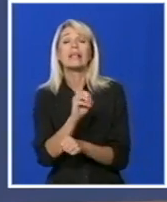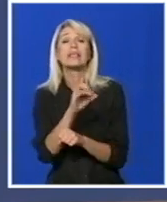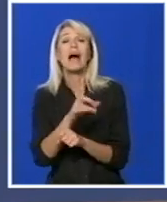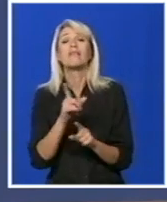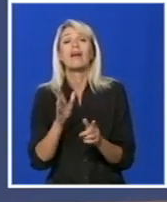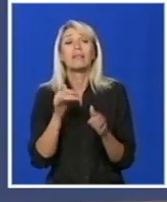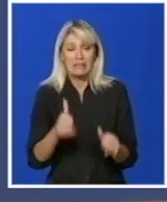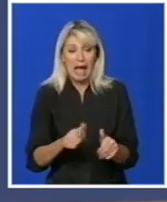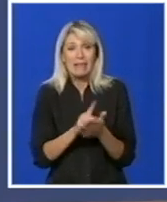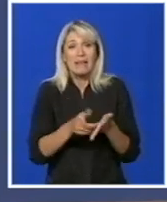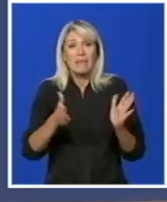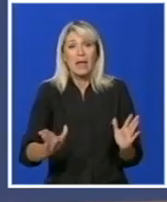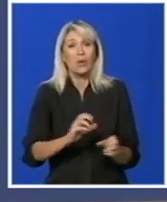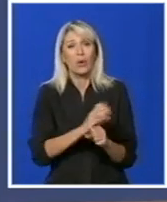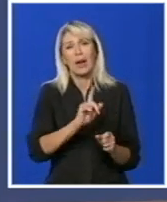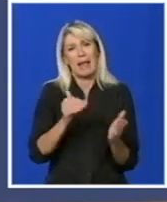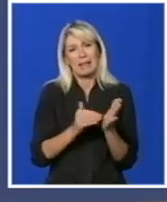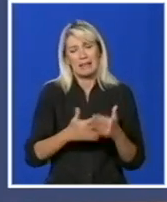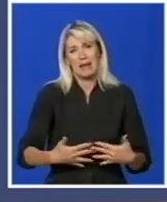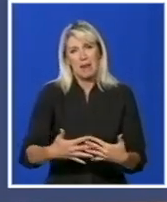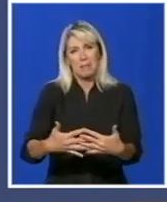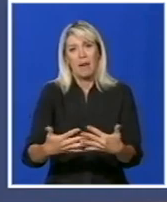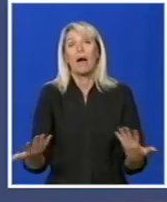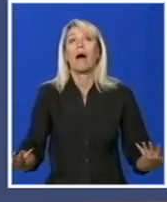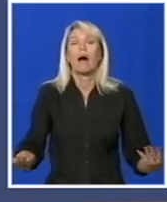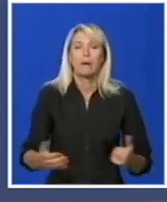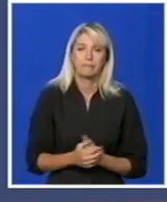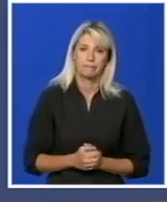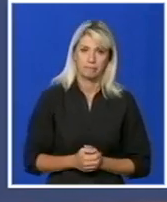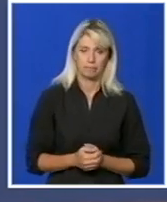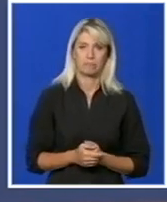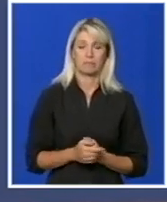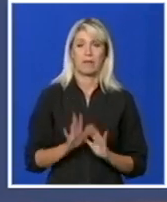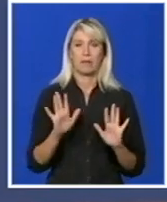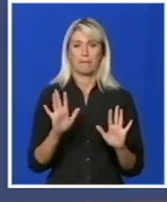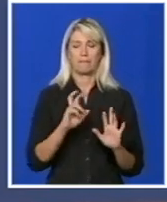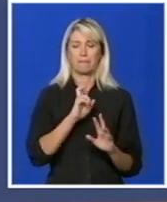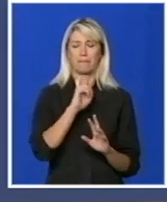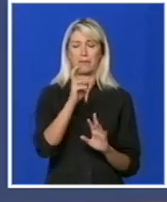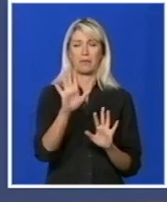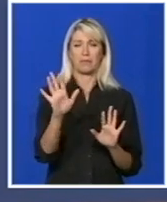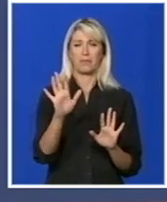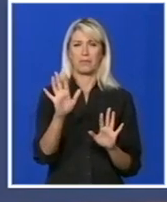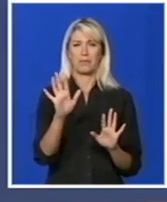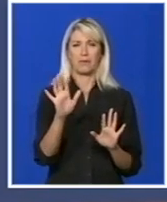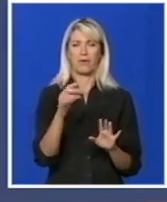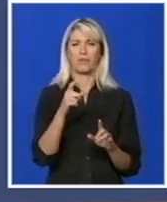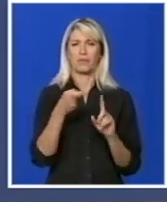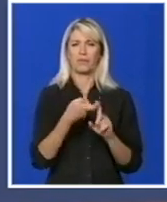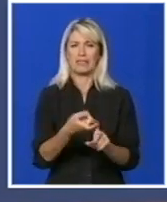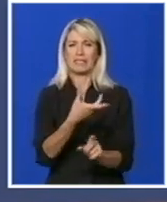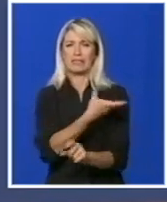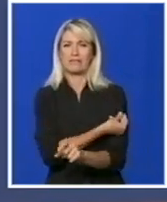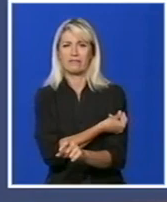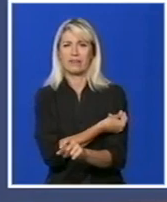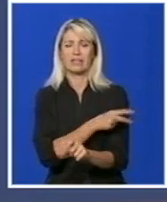preporučuje? Hvala. Hvala. Evo, ja bih rekao o vakcini, a ovo ću drugo prepustiti kolegi Gojkoviću,